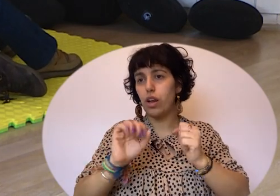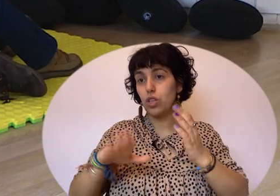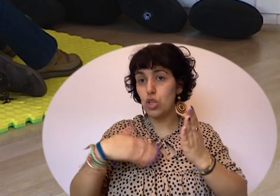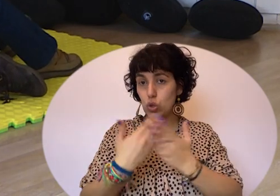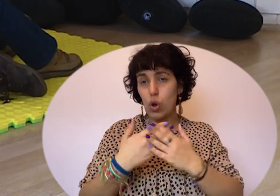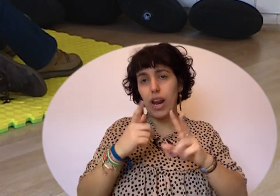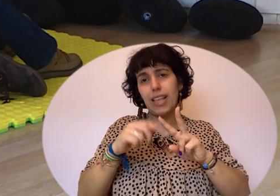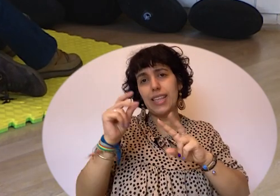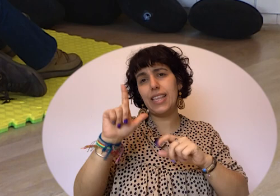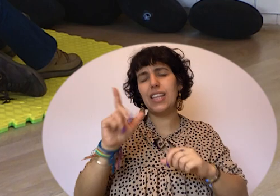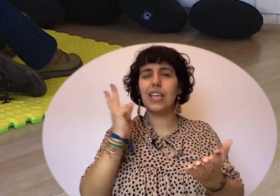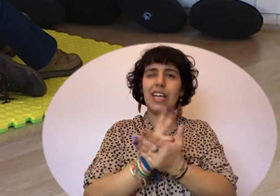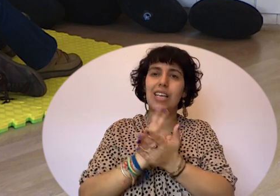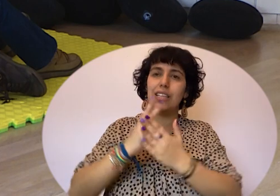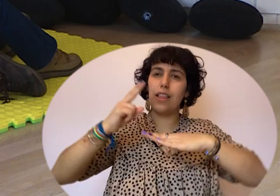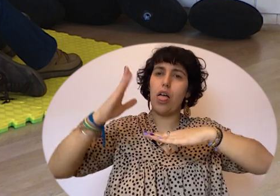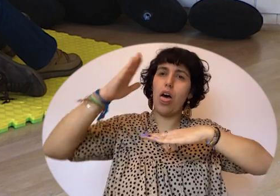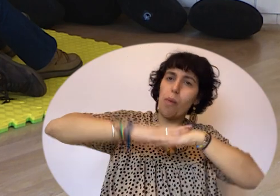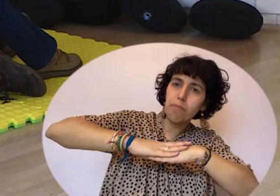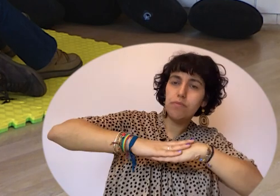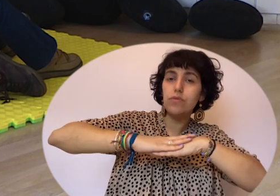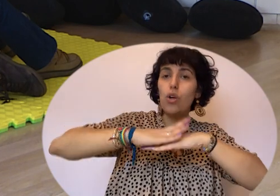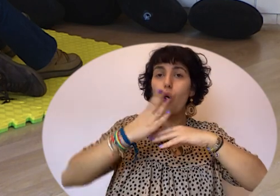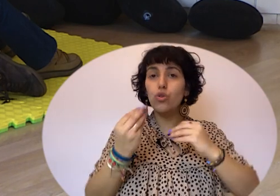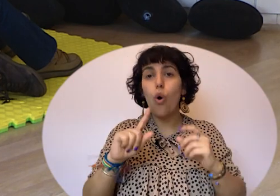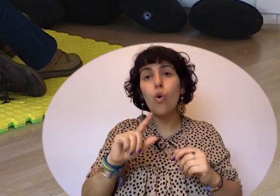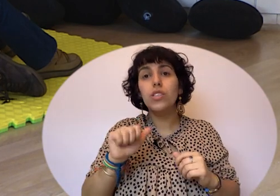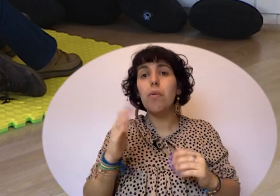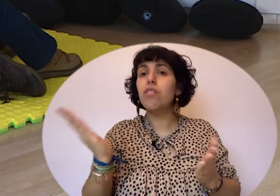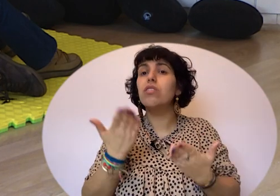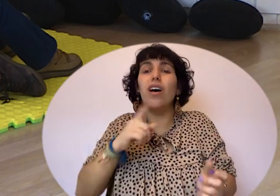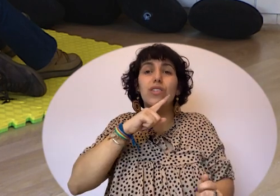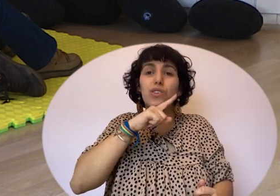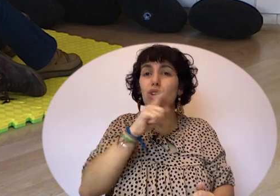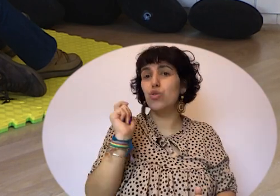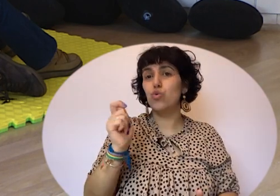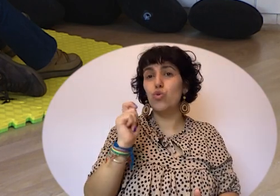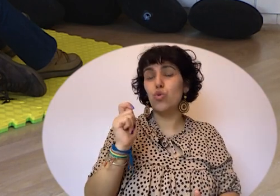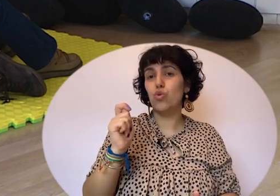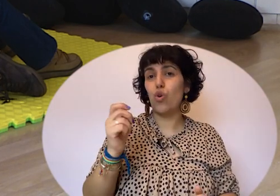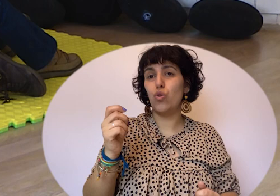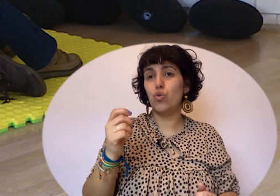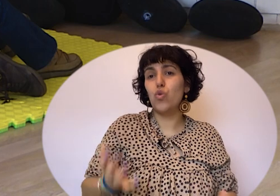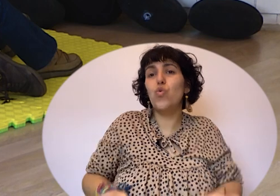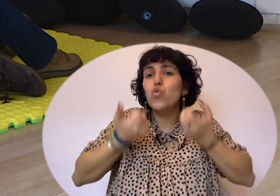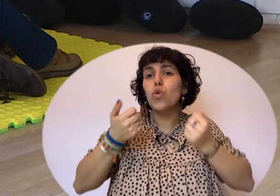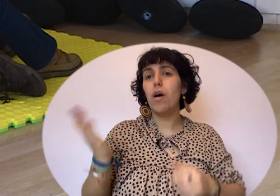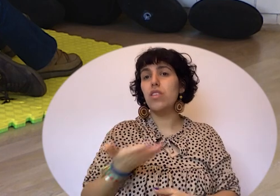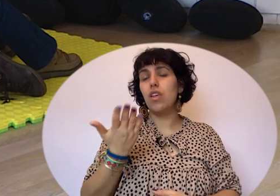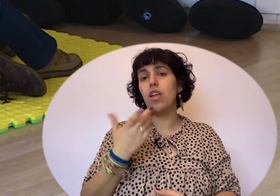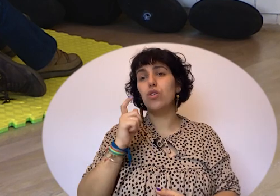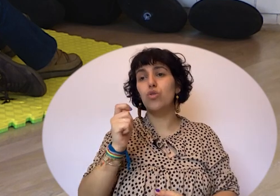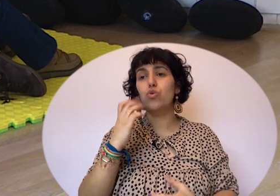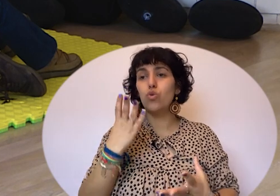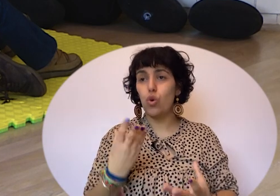şimdi bu hareketi yaptığının Yüksek ihtimalle ben üzerime düşecek ve ondan kurtulmaya üzerime düştü için daha zor olacağı için orada